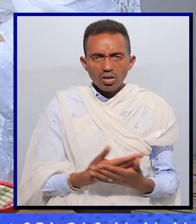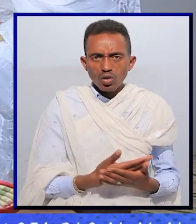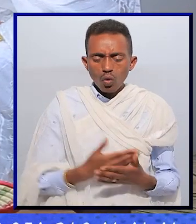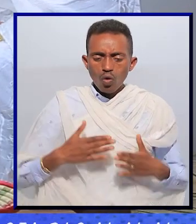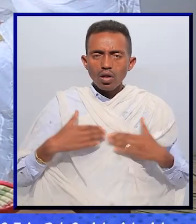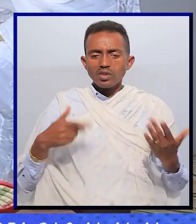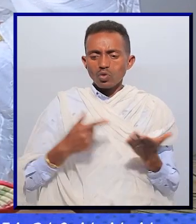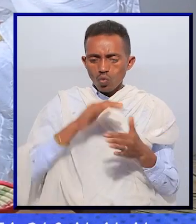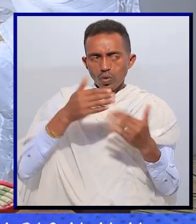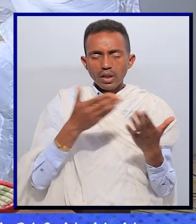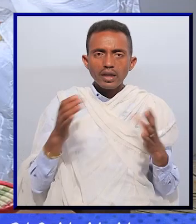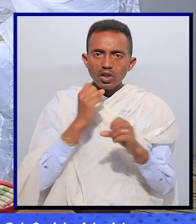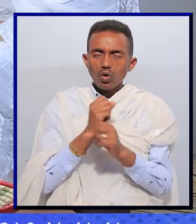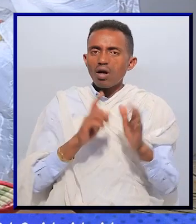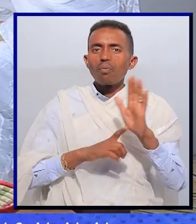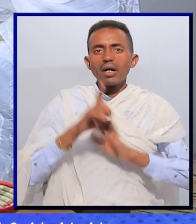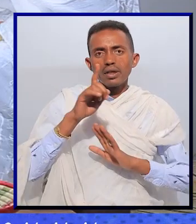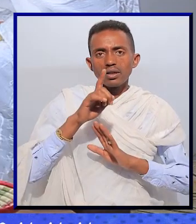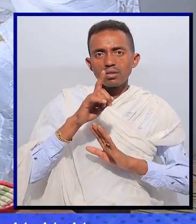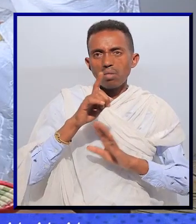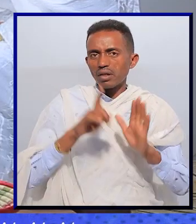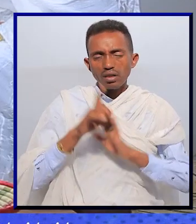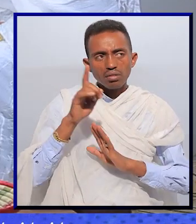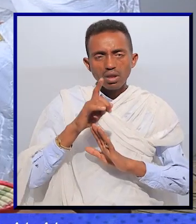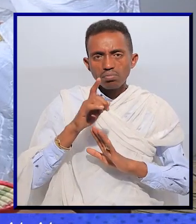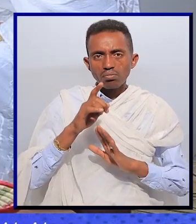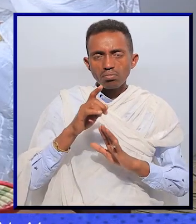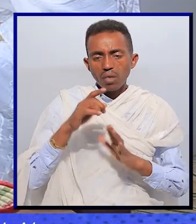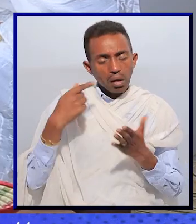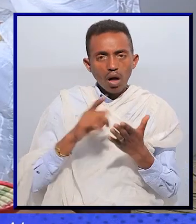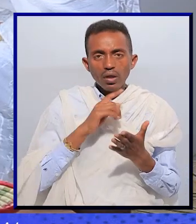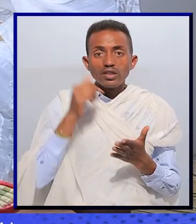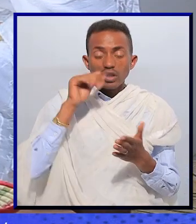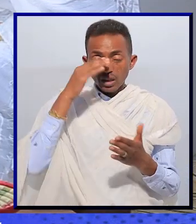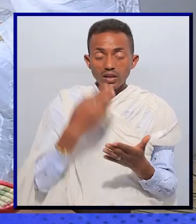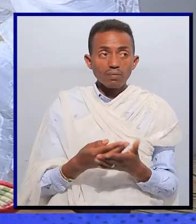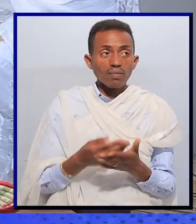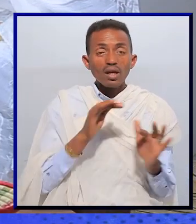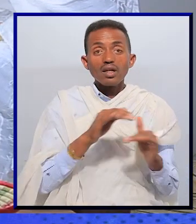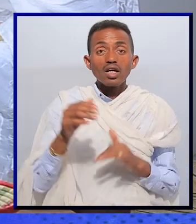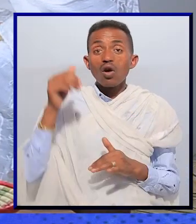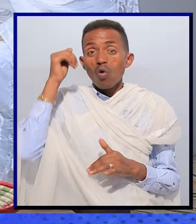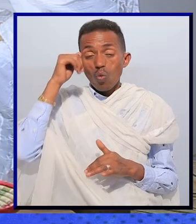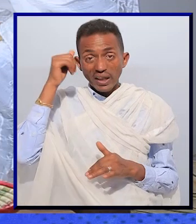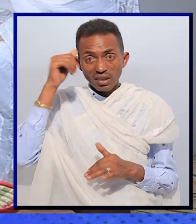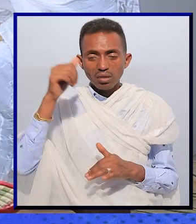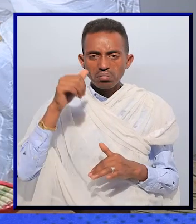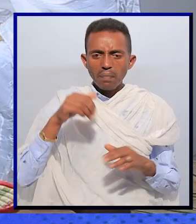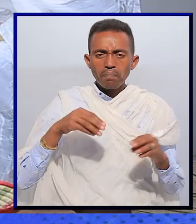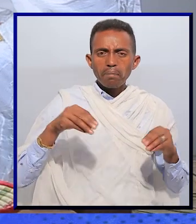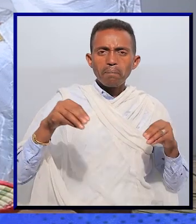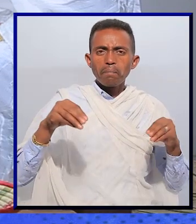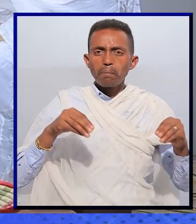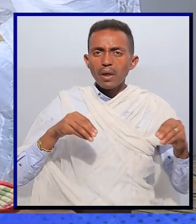ህፃናት ወጣቶች ይሄን ነገር ይዘው እንዲያድጉ ማድረግ ያስፈልጋልና ይሄን ምልክት ሴት ልጅ እንደ ወንድ አክት